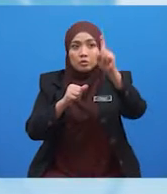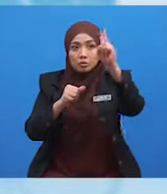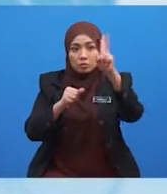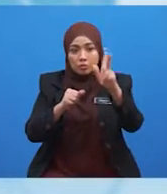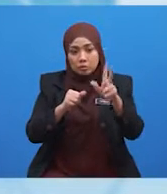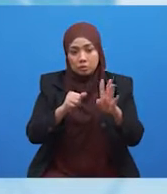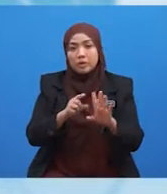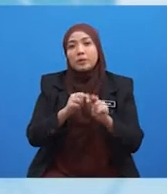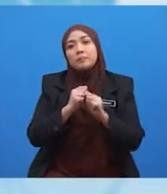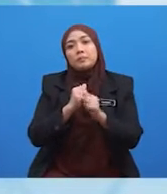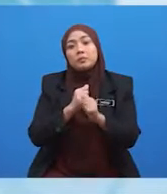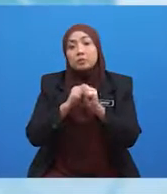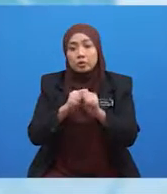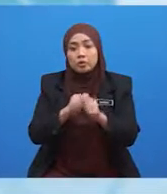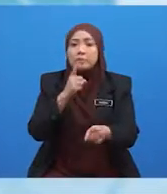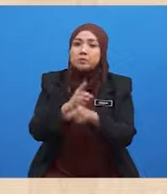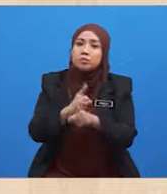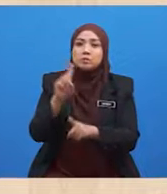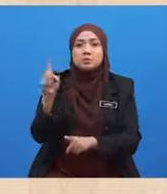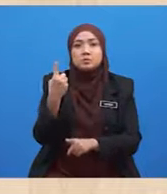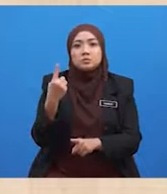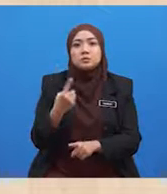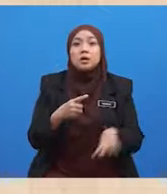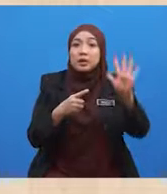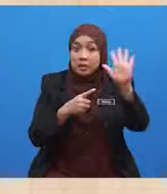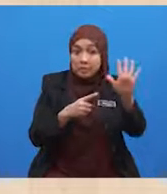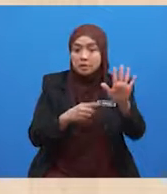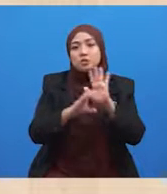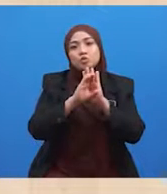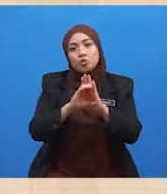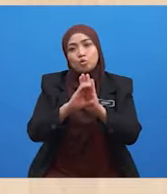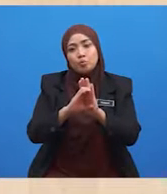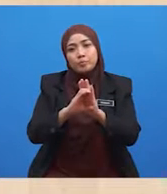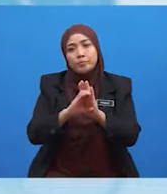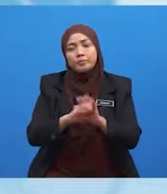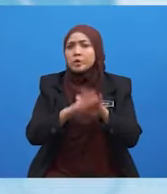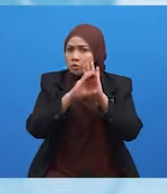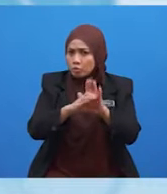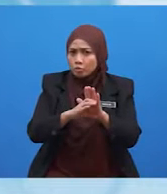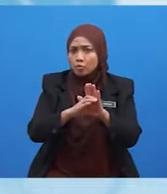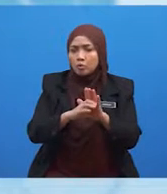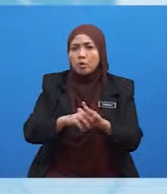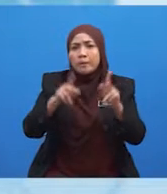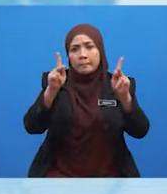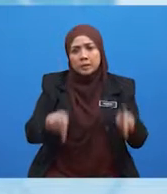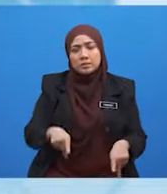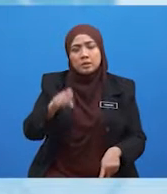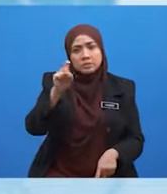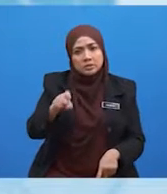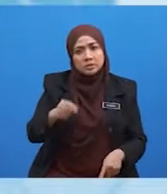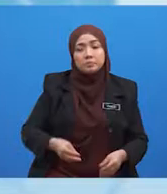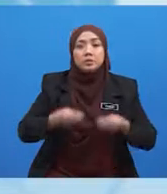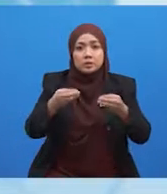saja tips kelima contoh berkenaan dengan contoh pula Plaza